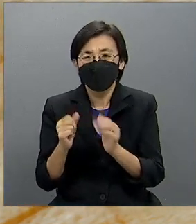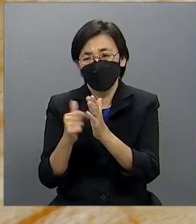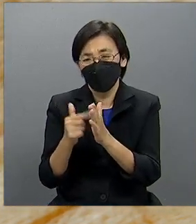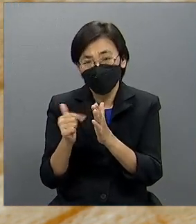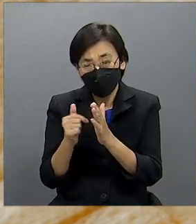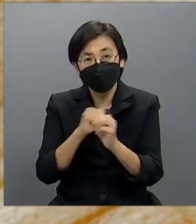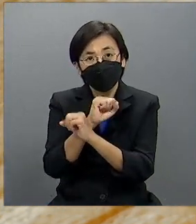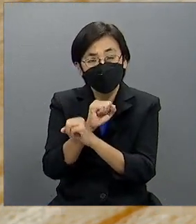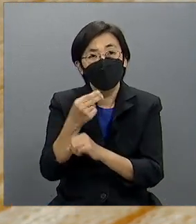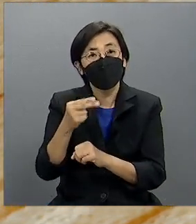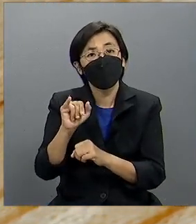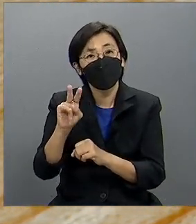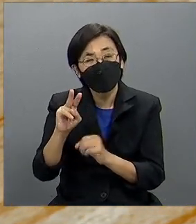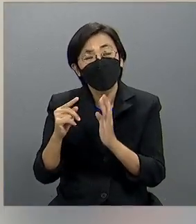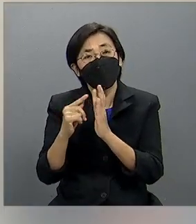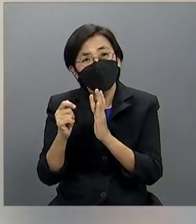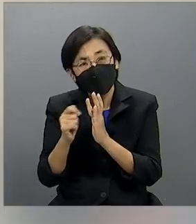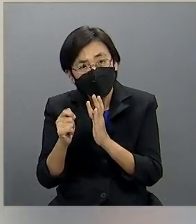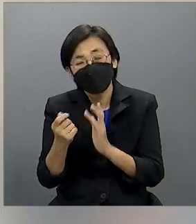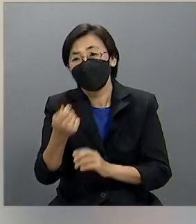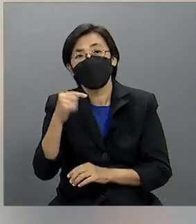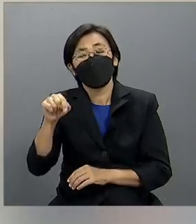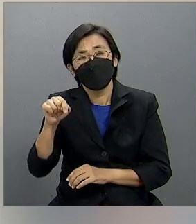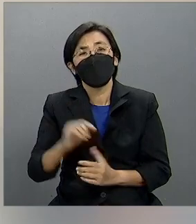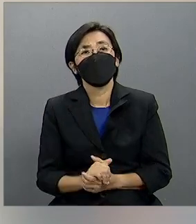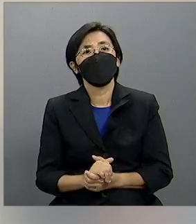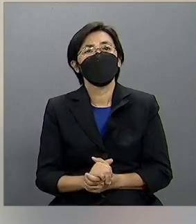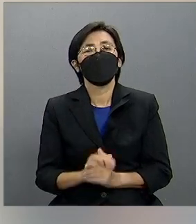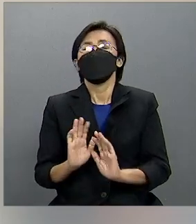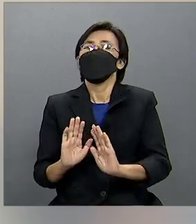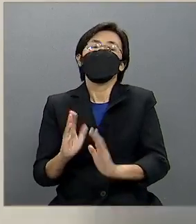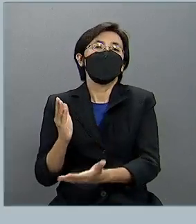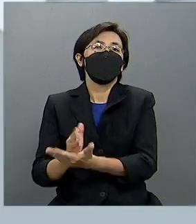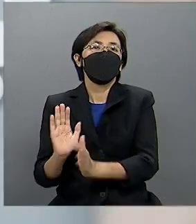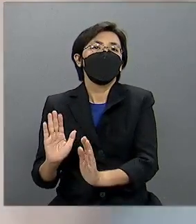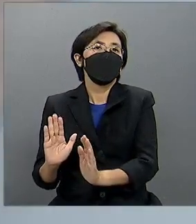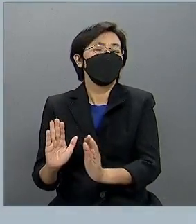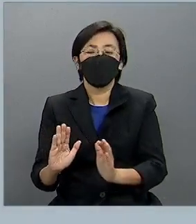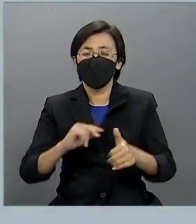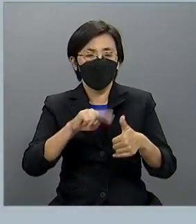ามัยโลกหรือว่าทุกที่รวมทั้งประเทศไทยเราเลิกใช้อยู่ในตำรับในการรักษาแล้วครับ